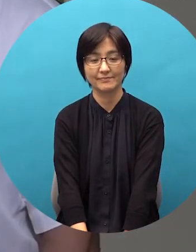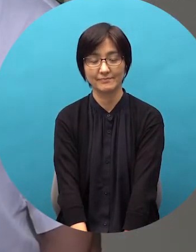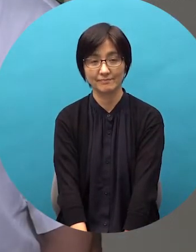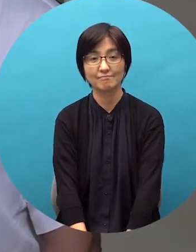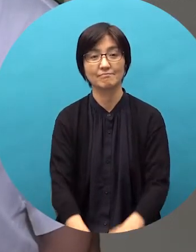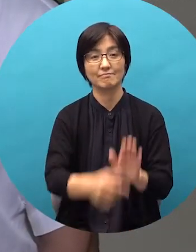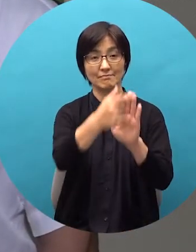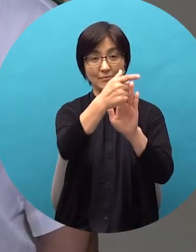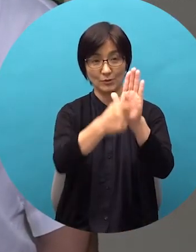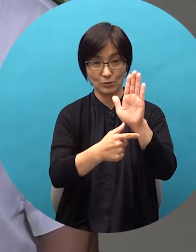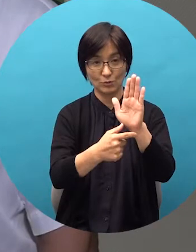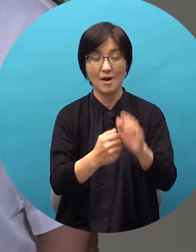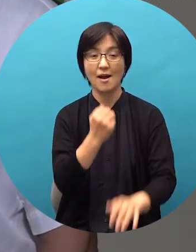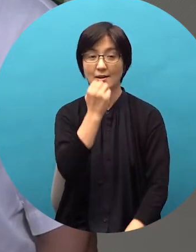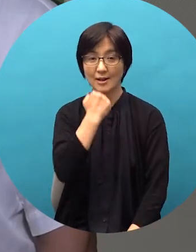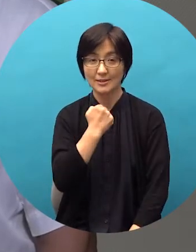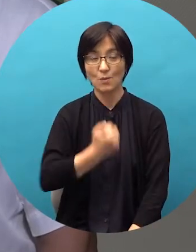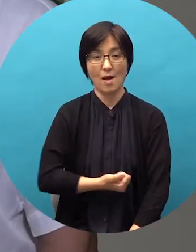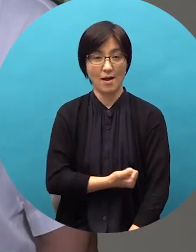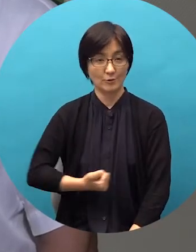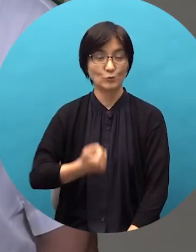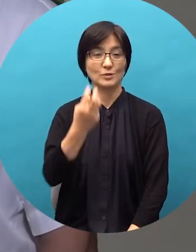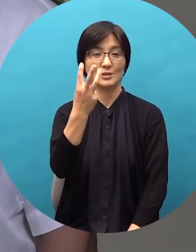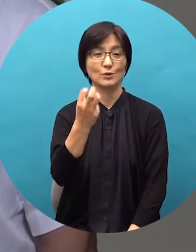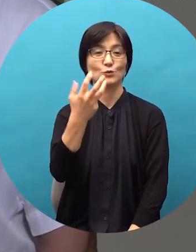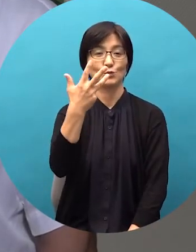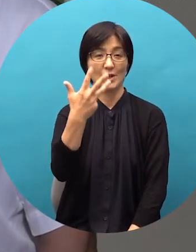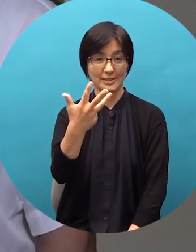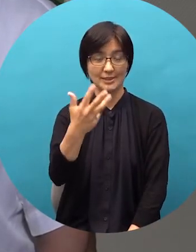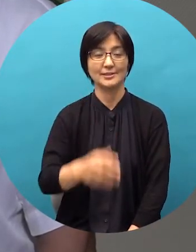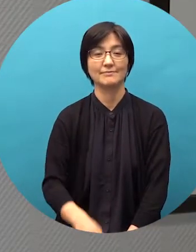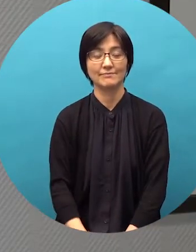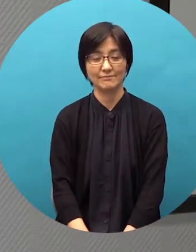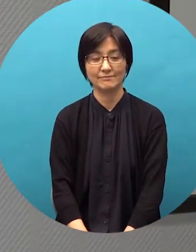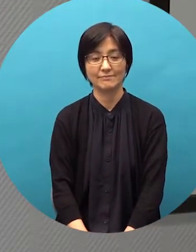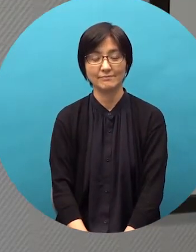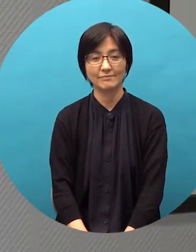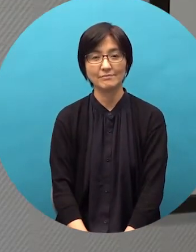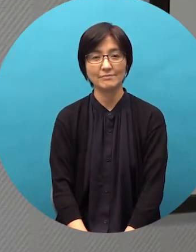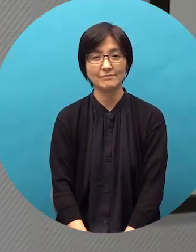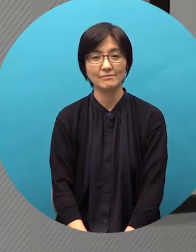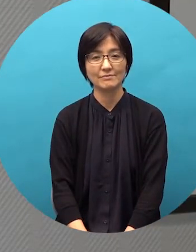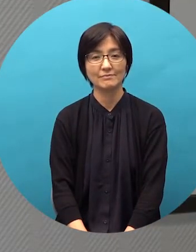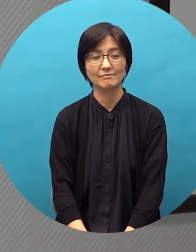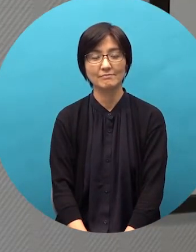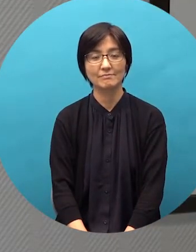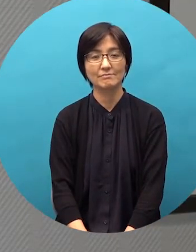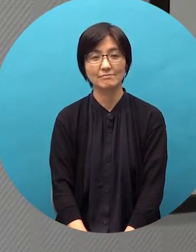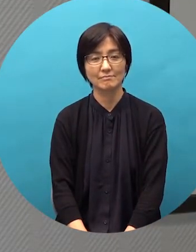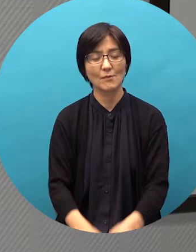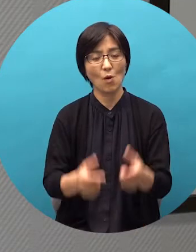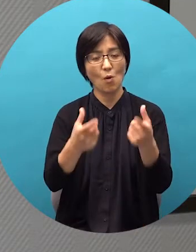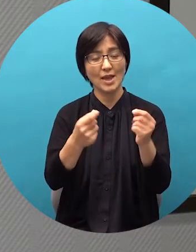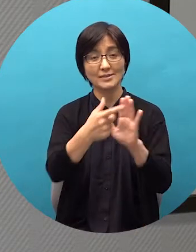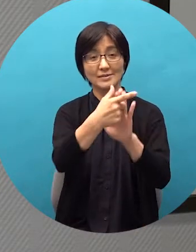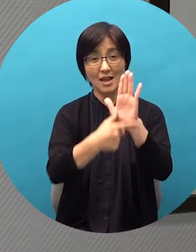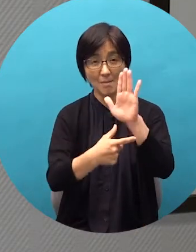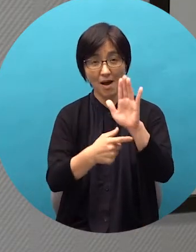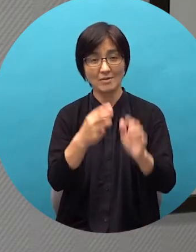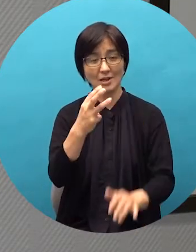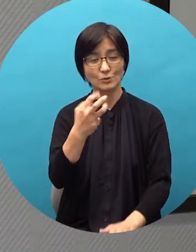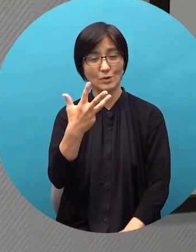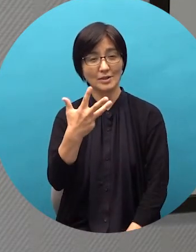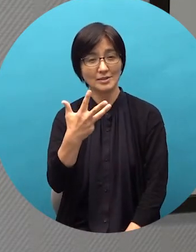こちらの作品は柿の合図38という作品になります。この柿の合図という作品を今まで38作